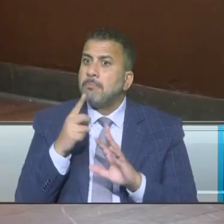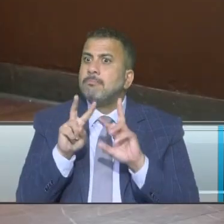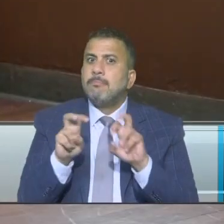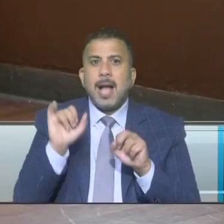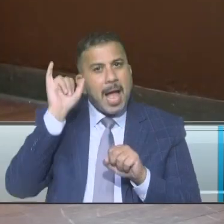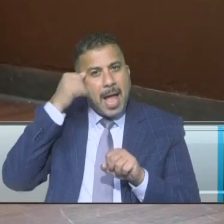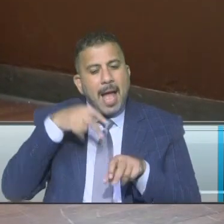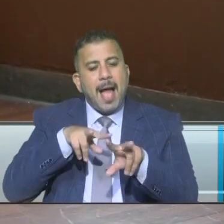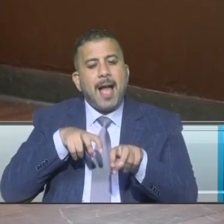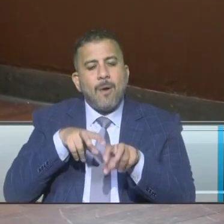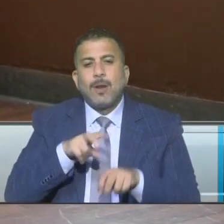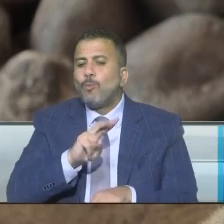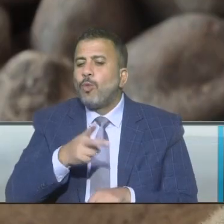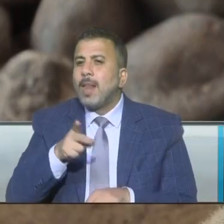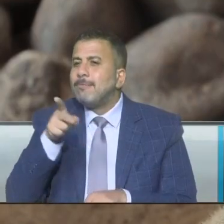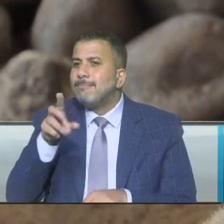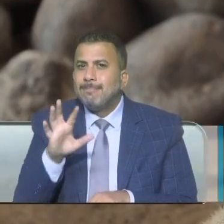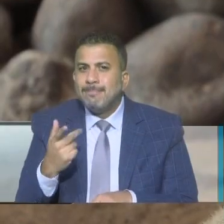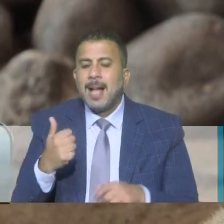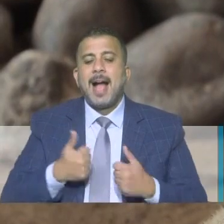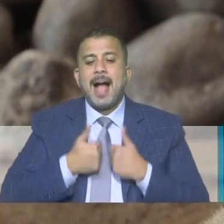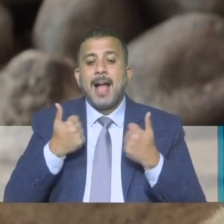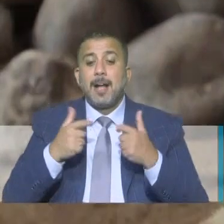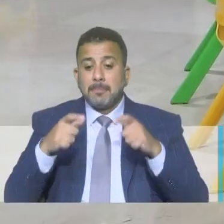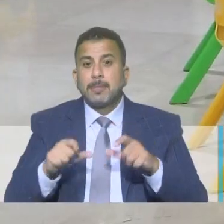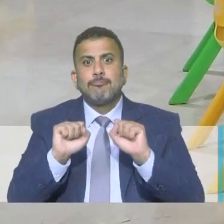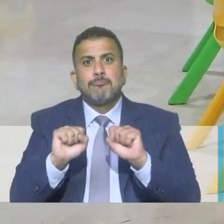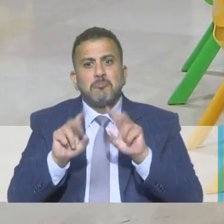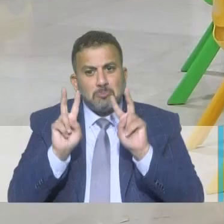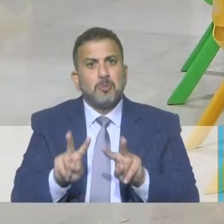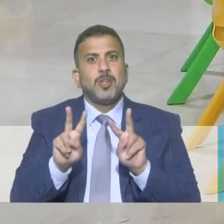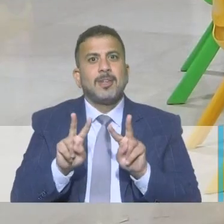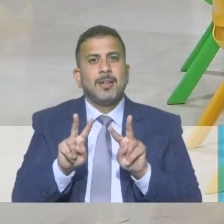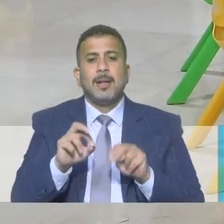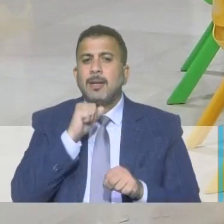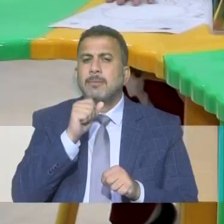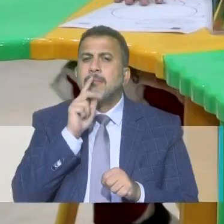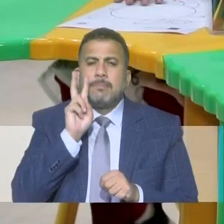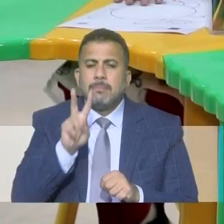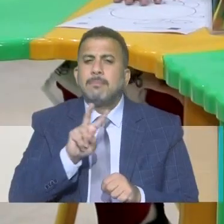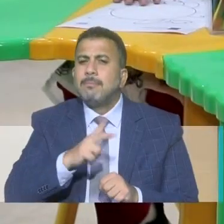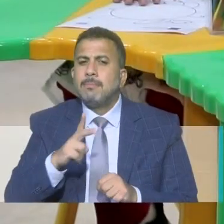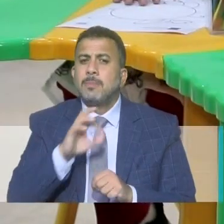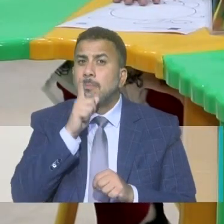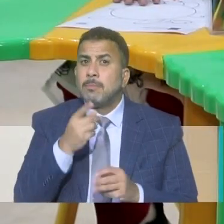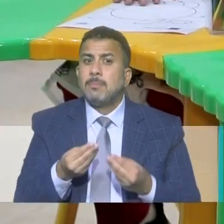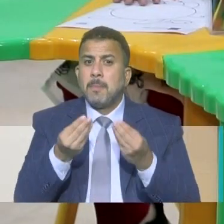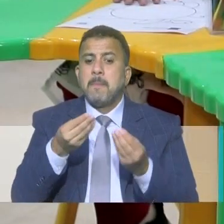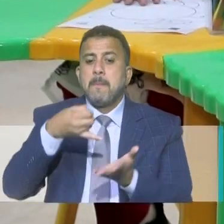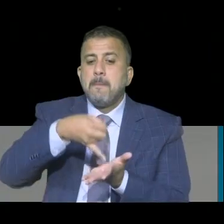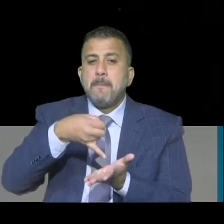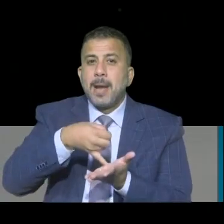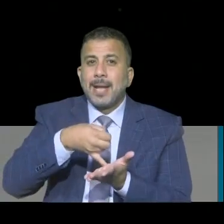أنواع الحيوانات المختلفة التي تعيش في المنطقة. وضمن الفعاليات المتنوعة التي يقدمها